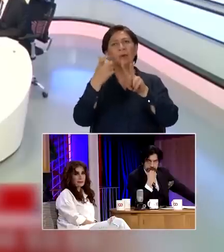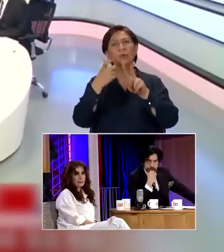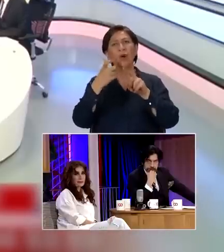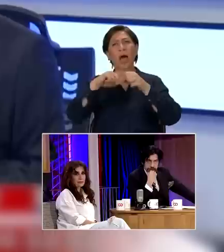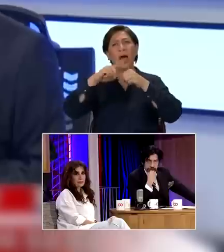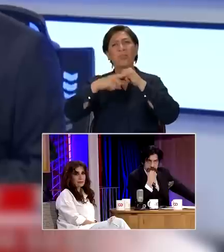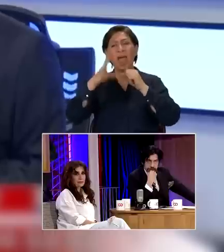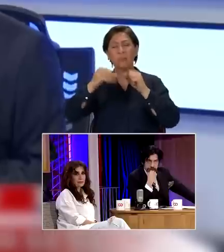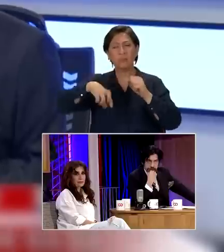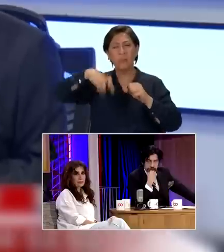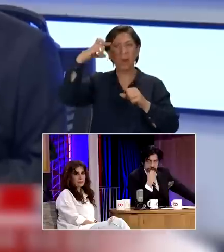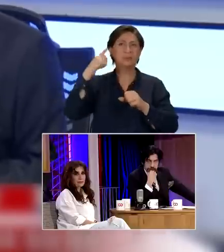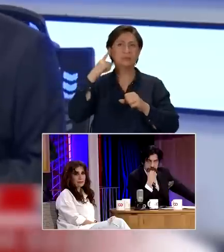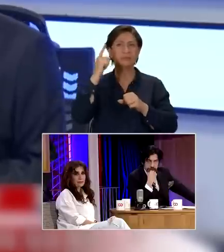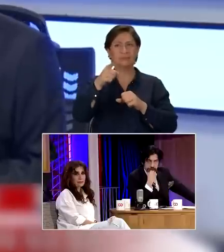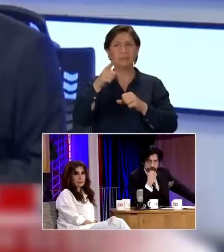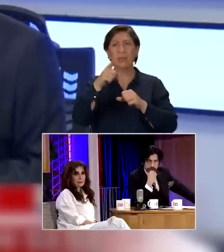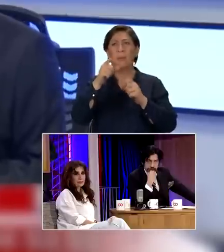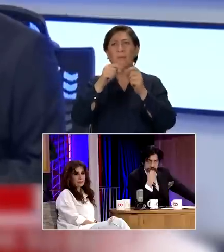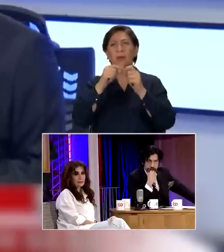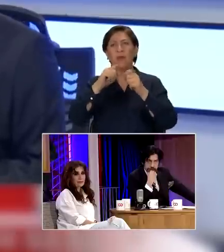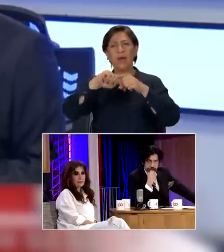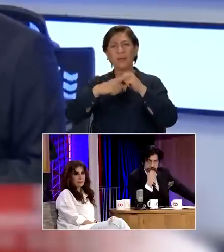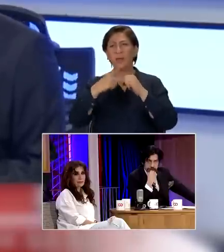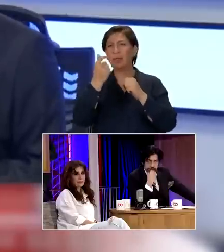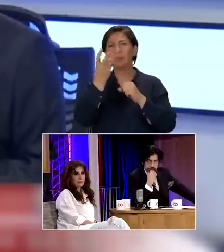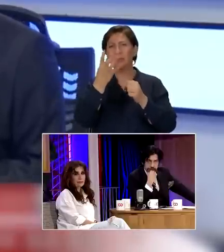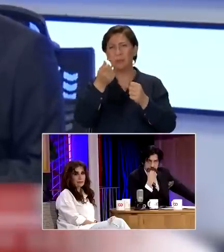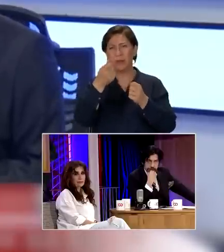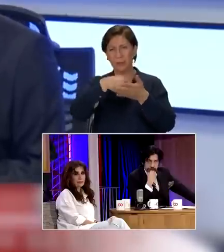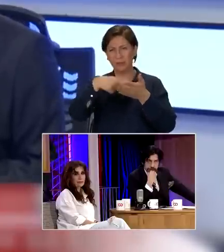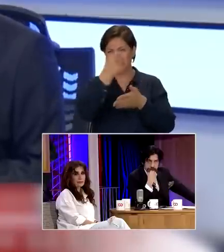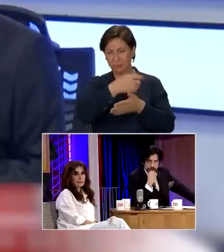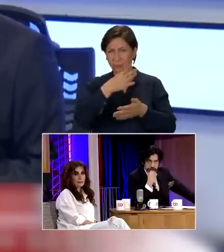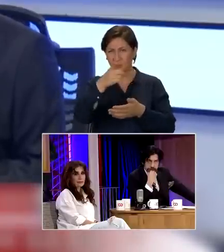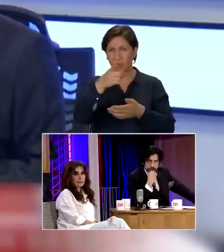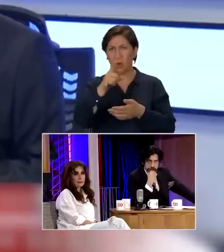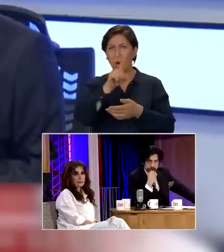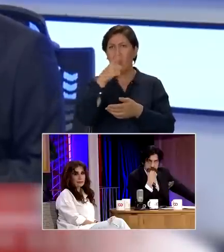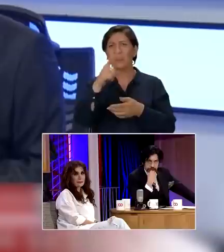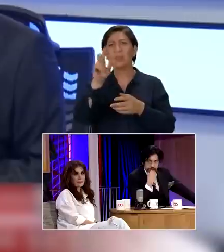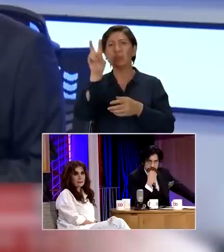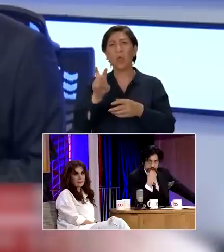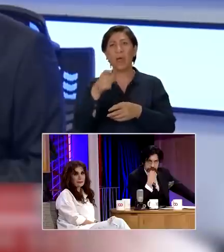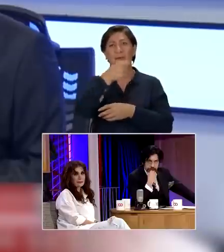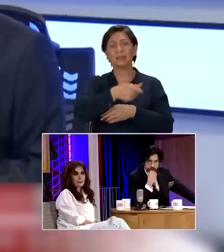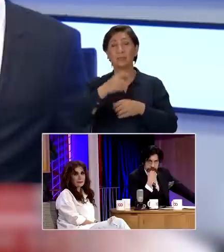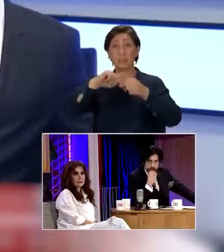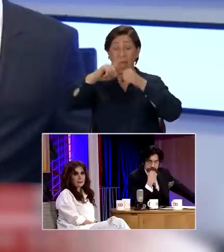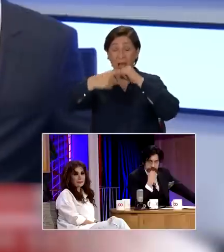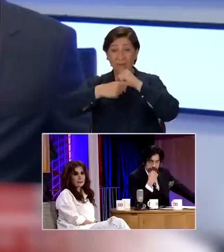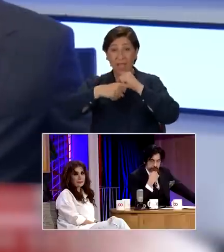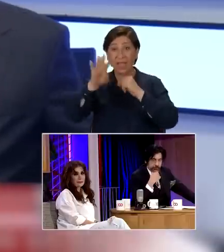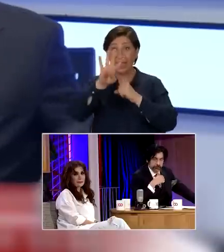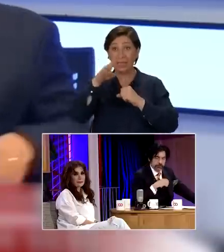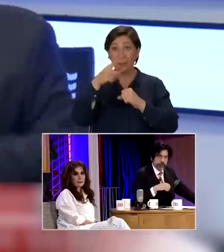haftada ben kaç lira maaş verdim biliyor musun? Kaç para? 10 bin dolar verdim. Haftada. 40 bin dolar eder ayda aylık. 40 bin dolar maaş verdim ona. De